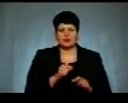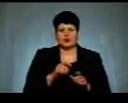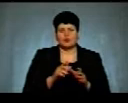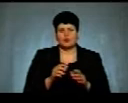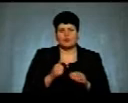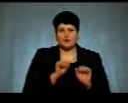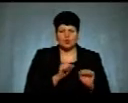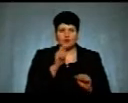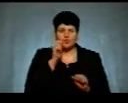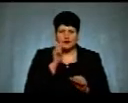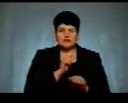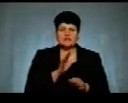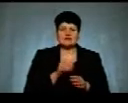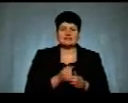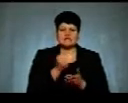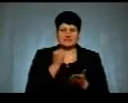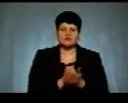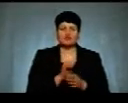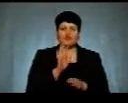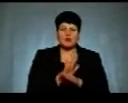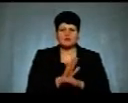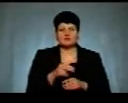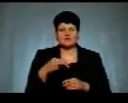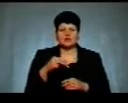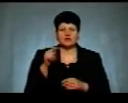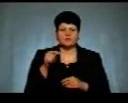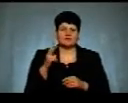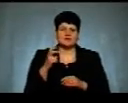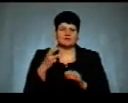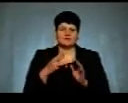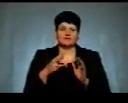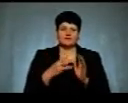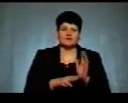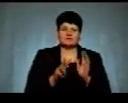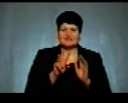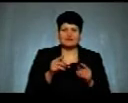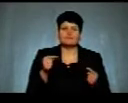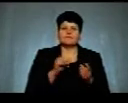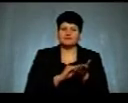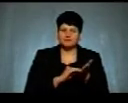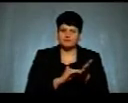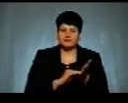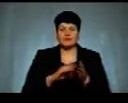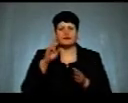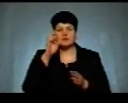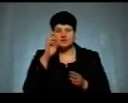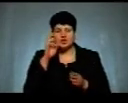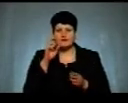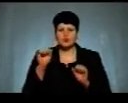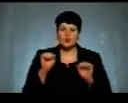яке затверджено указом президента номер 283, визначено, що державі,